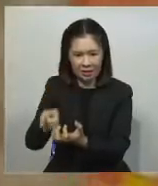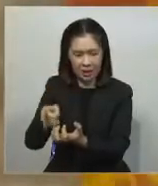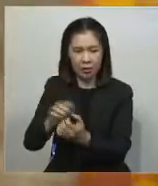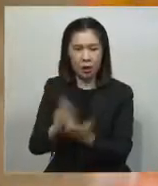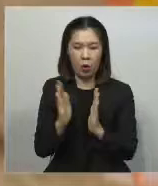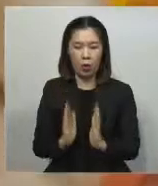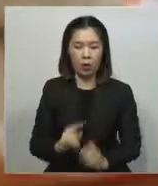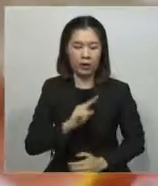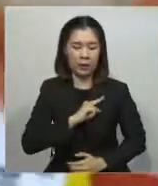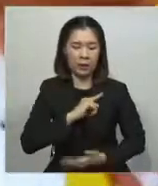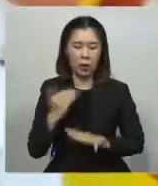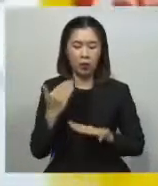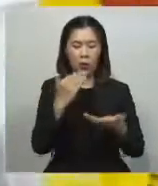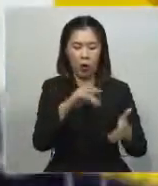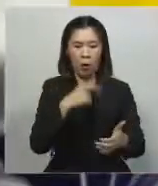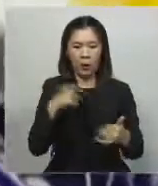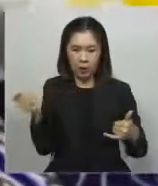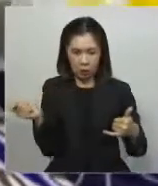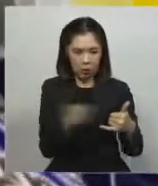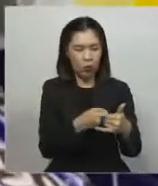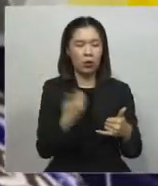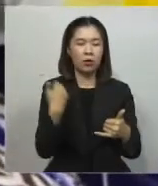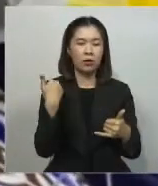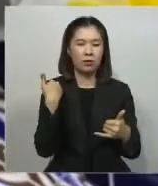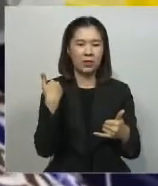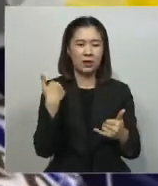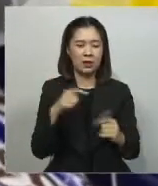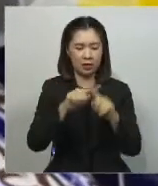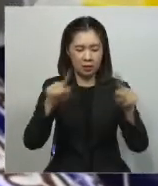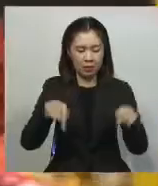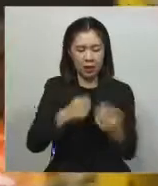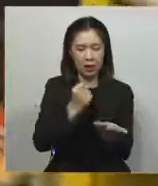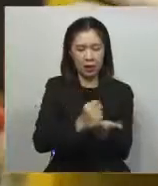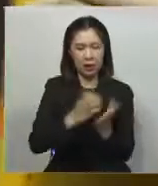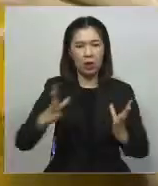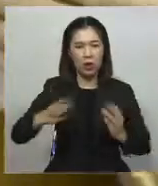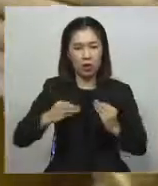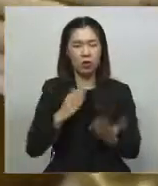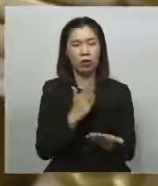ๆผู้ส่งออกเนี่ยนะคะก็จะมีโทษขั้นสูงสุดถึงพักใบอนุญาตค่ะ